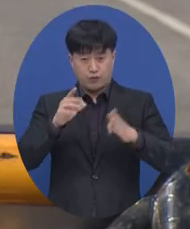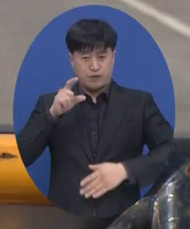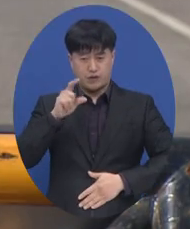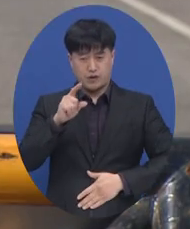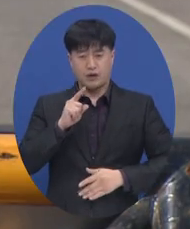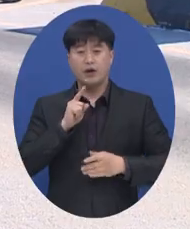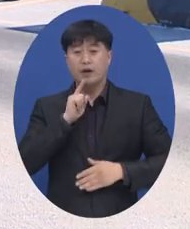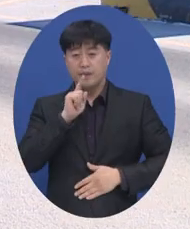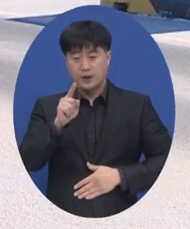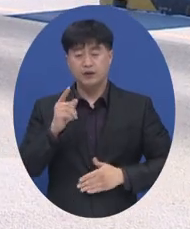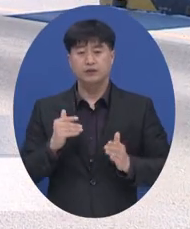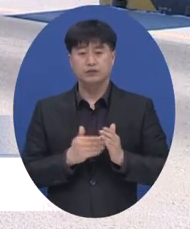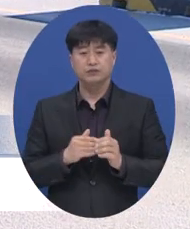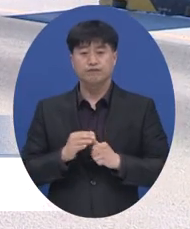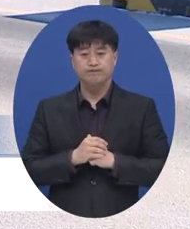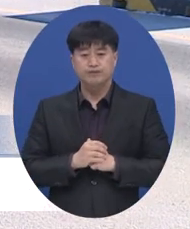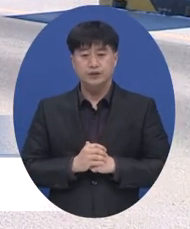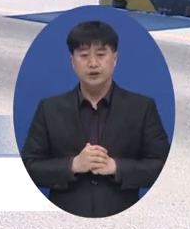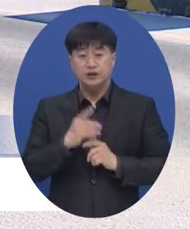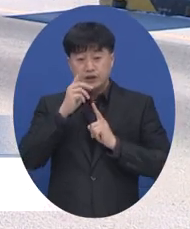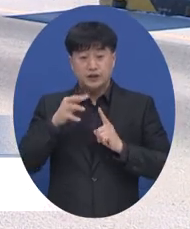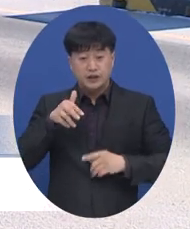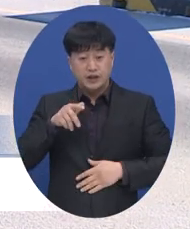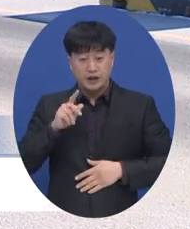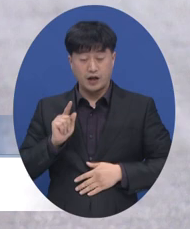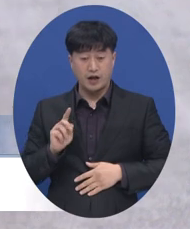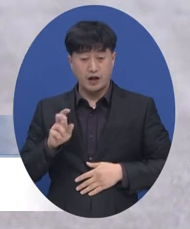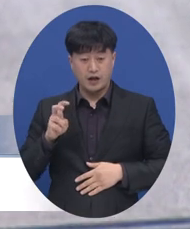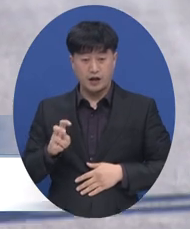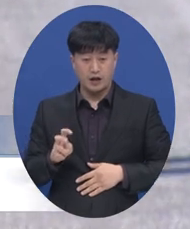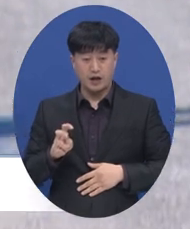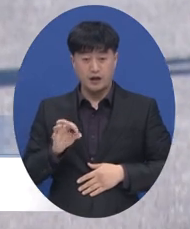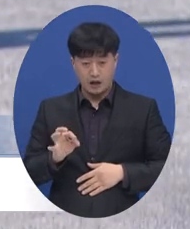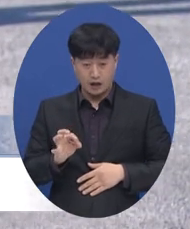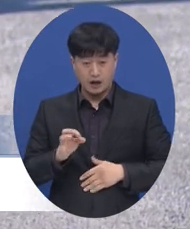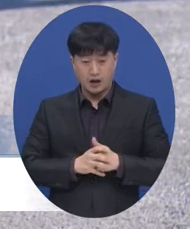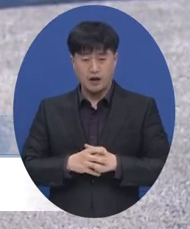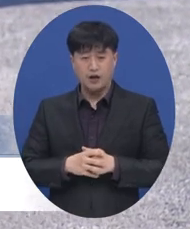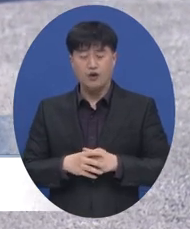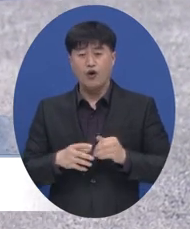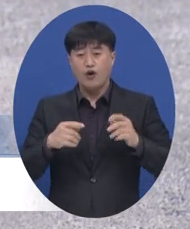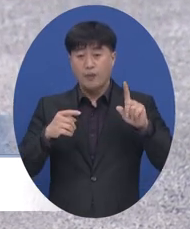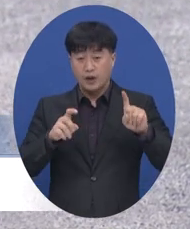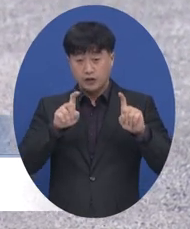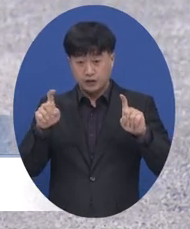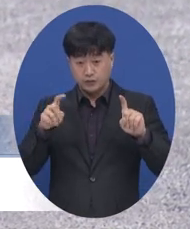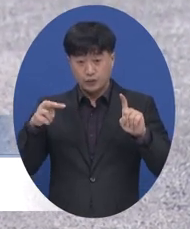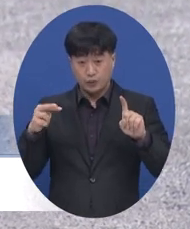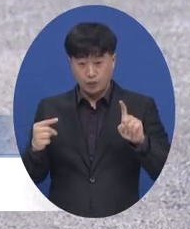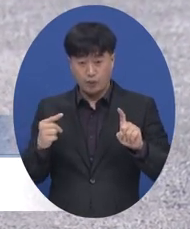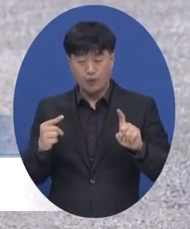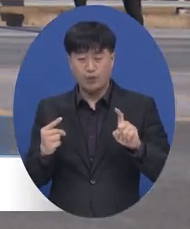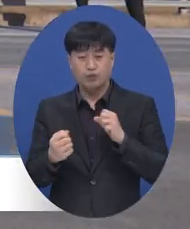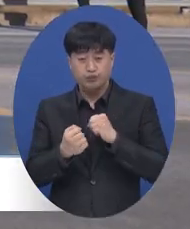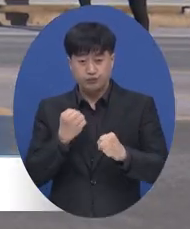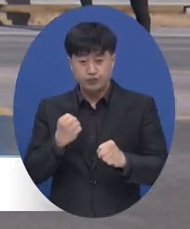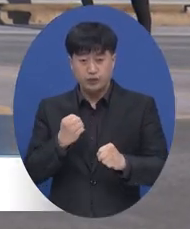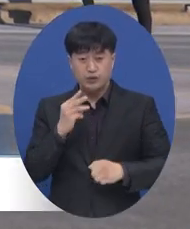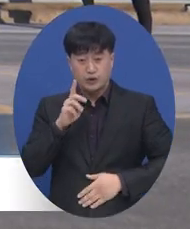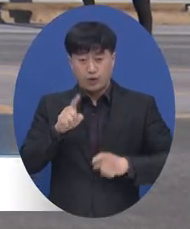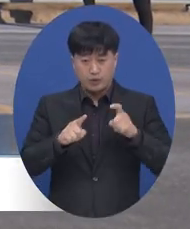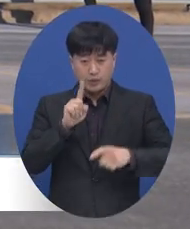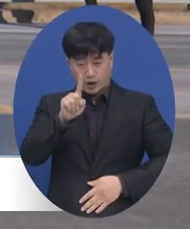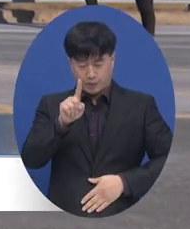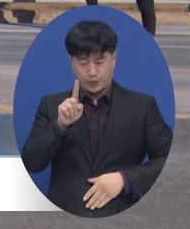나섰습니다 이 대강 경기도 평화 부지사는 영하 10도의 날씨에 통해 대교 남단 에서 북 땅까지 삼보일배 로완